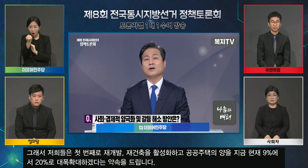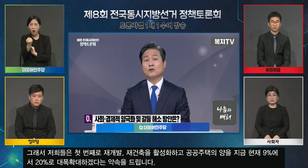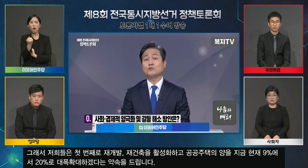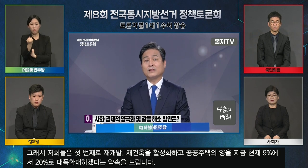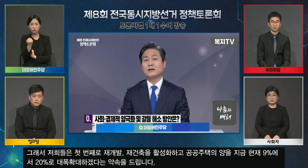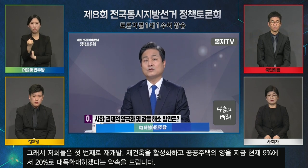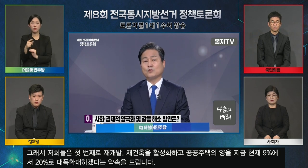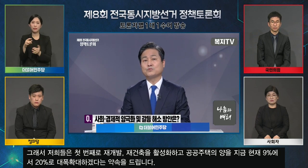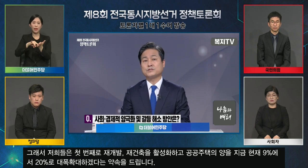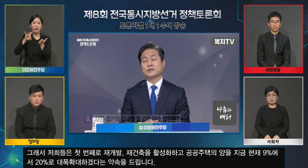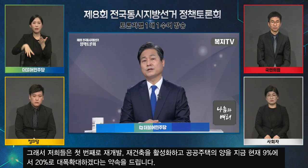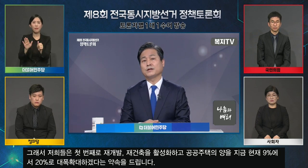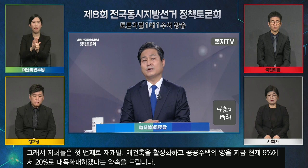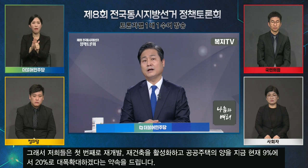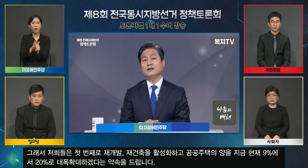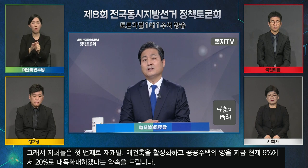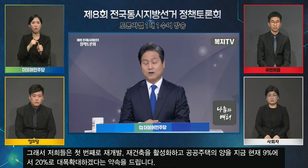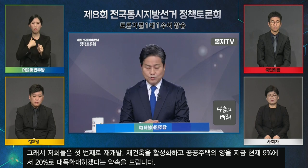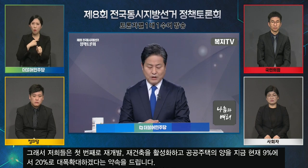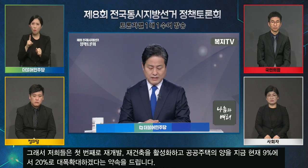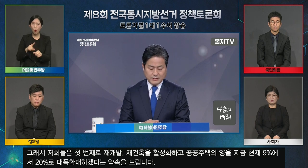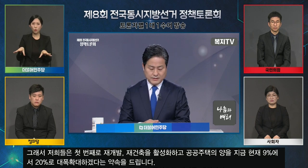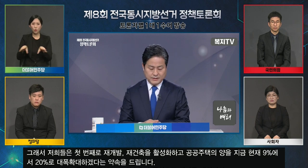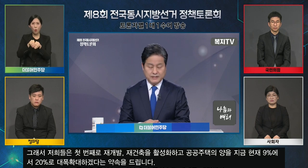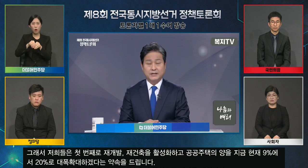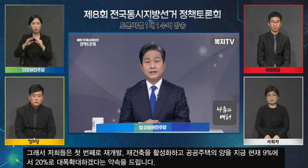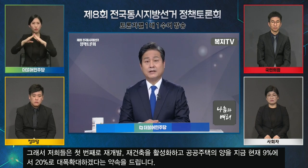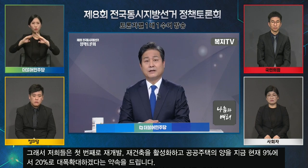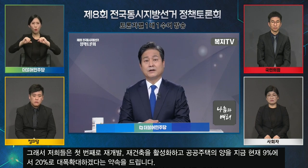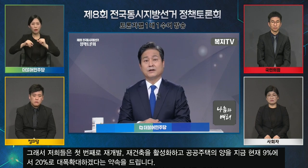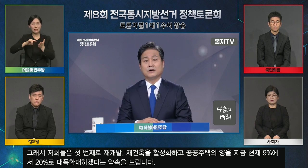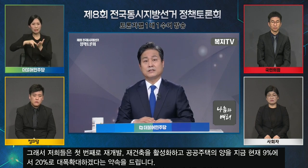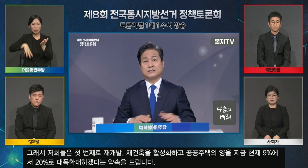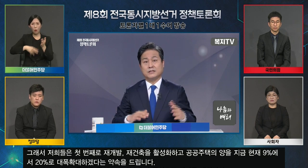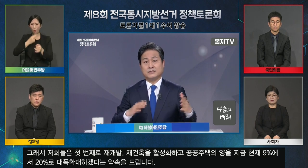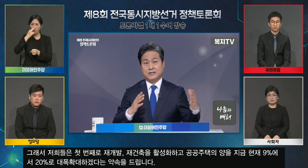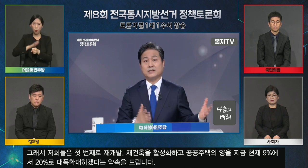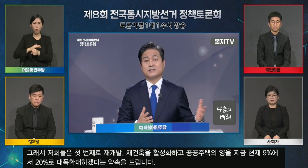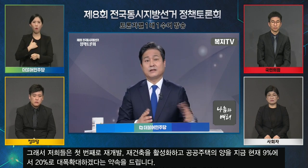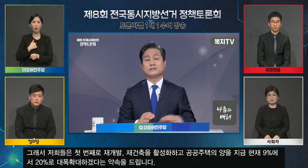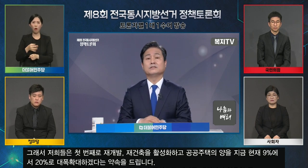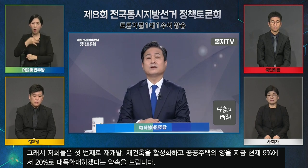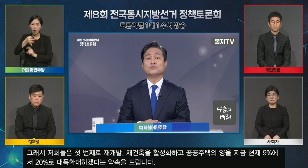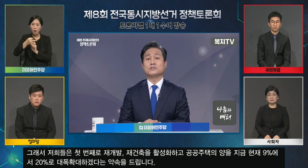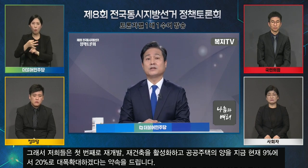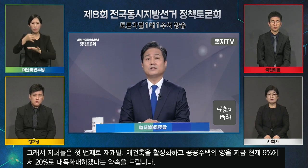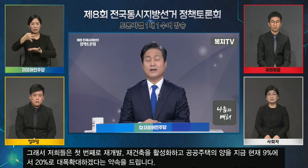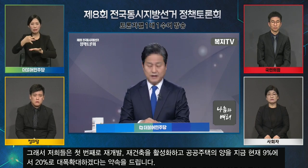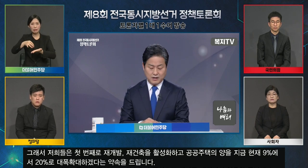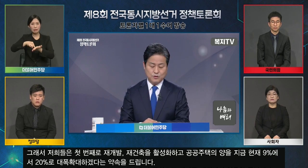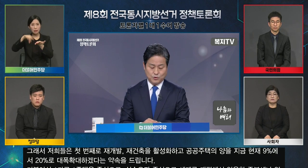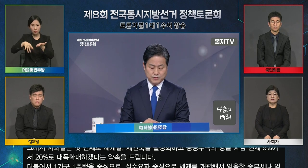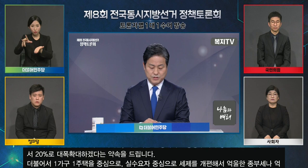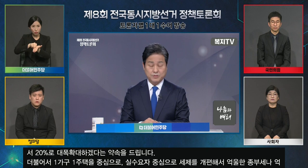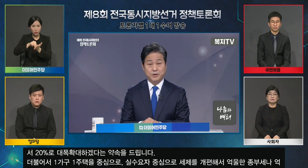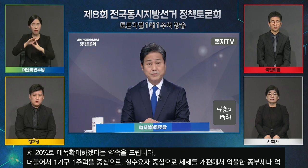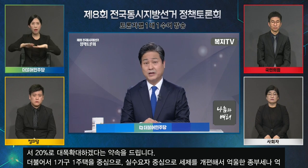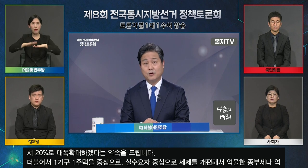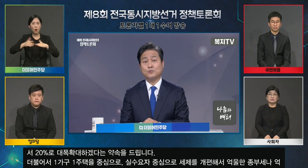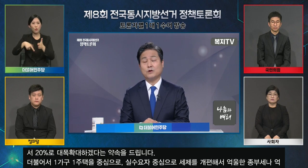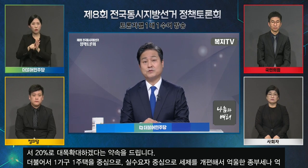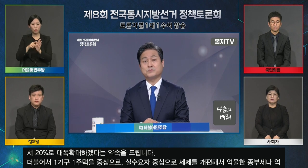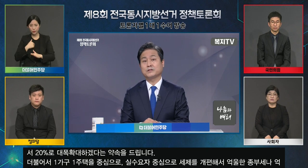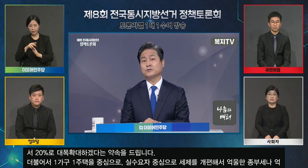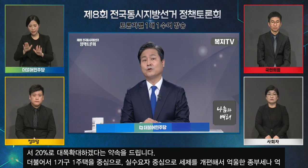억울한 종부세나 억울한 재산세 등의 문제를 해결하려고 지금 저희들이